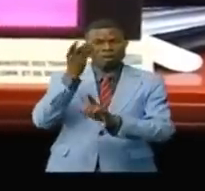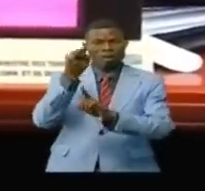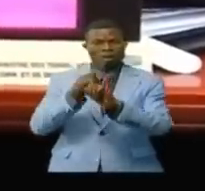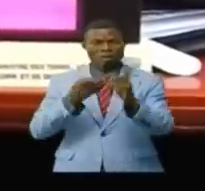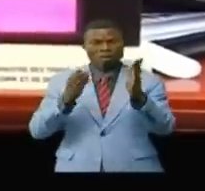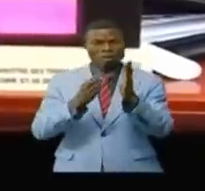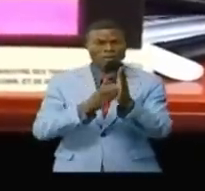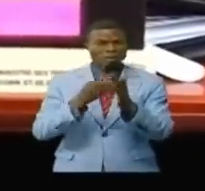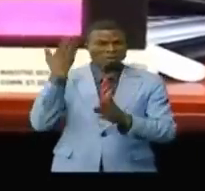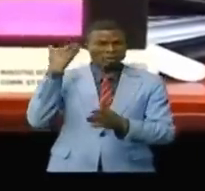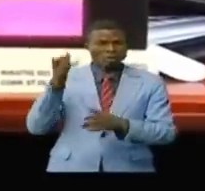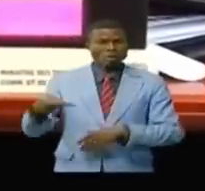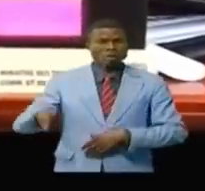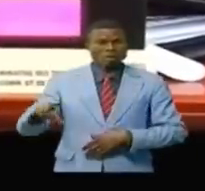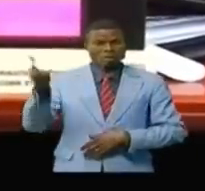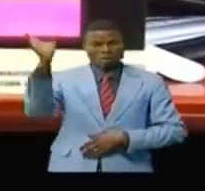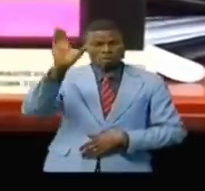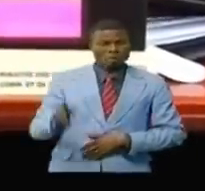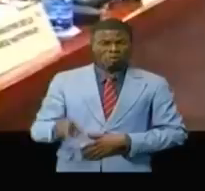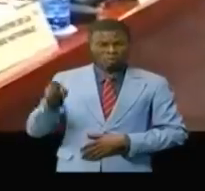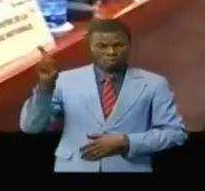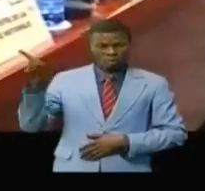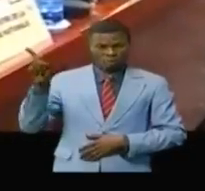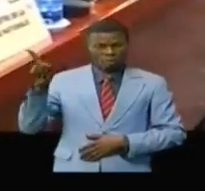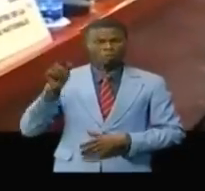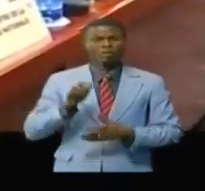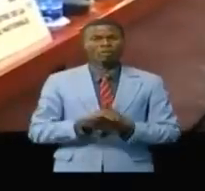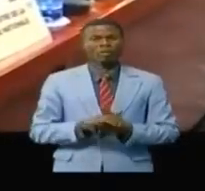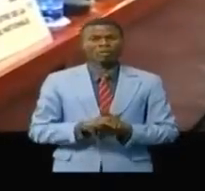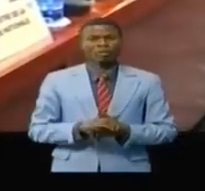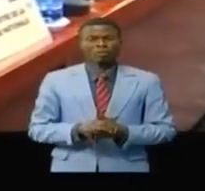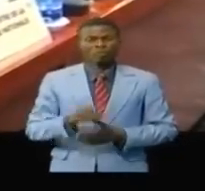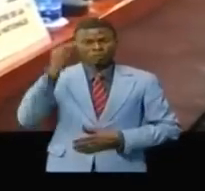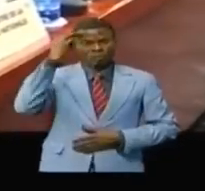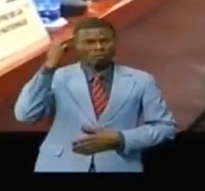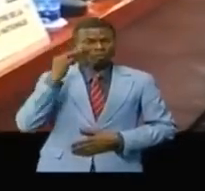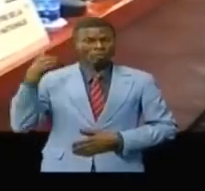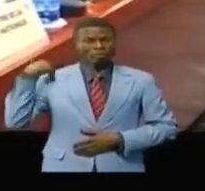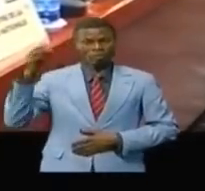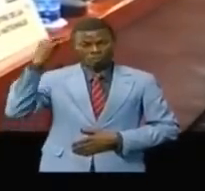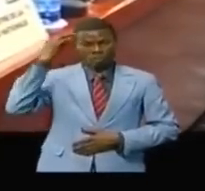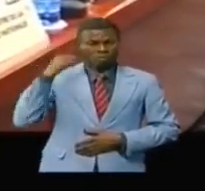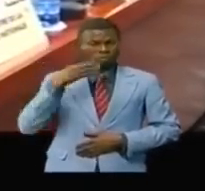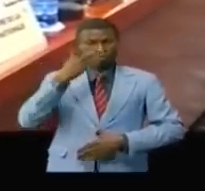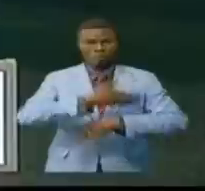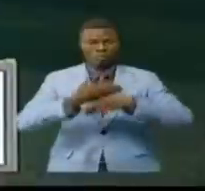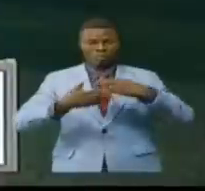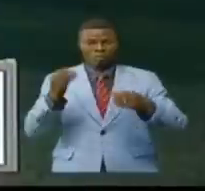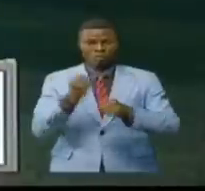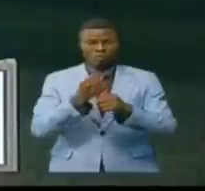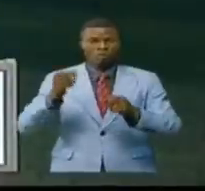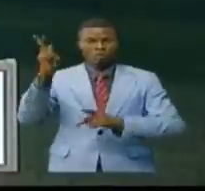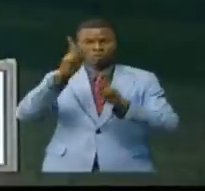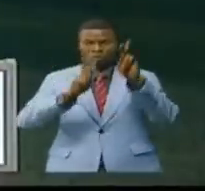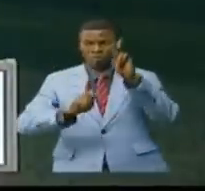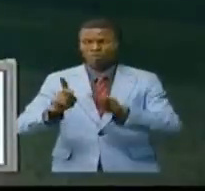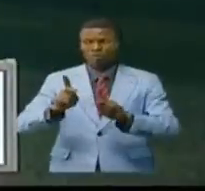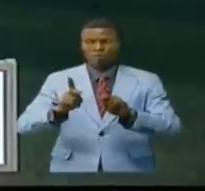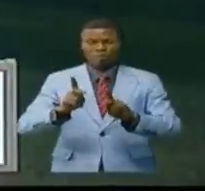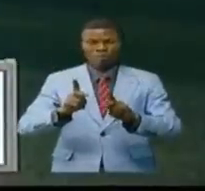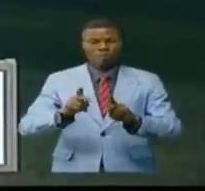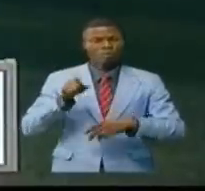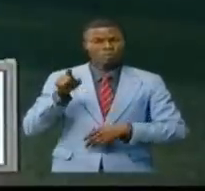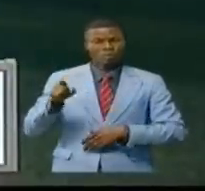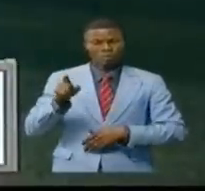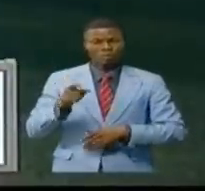dernier dans la province du Congo central. Le ministre d'État, ministre des Infrastructures, Travaux publics, a quant